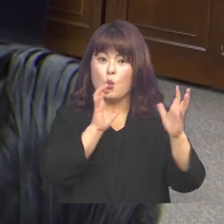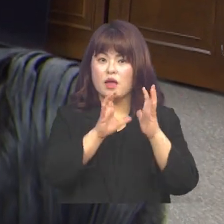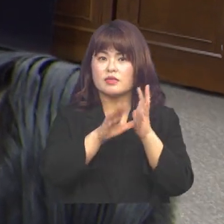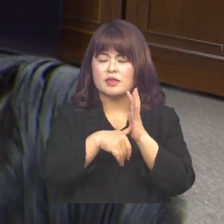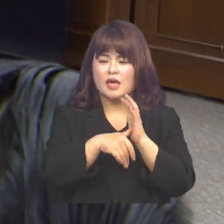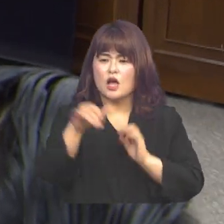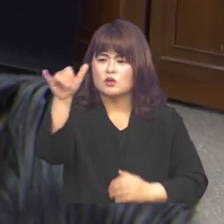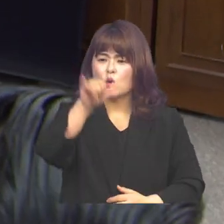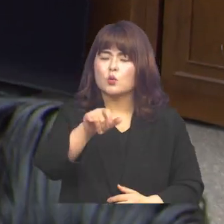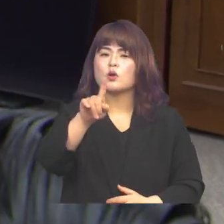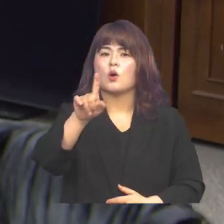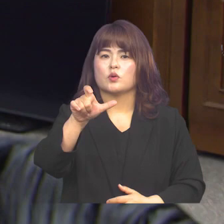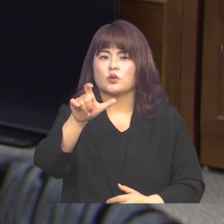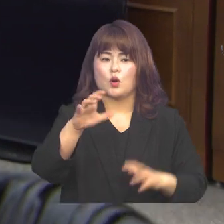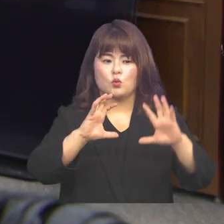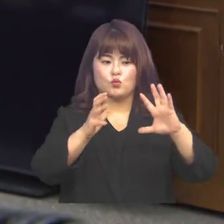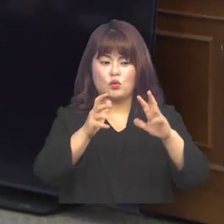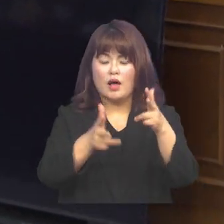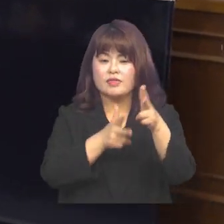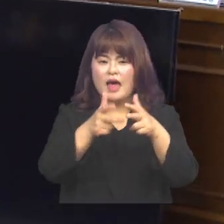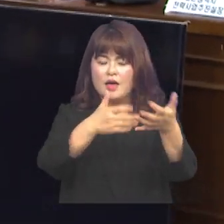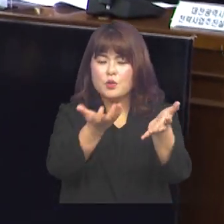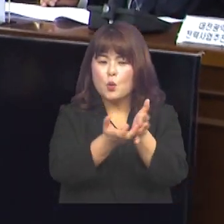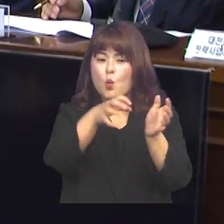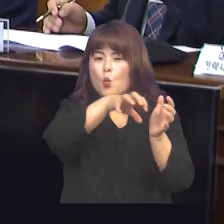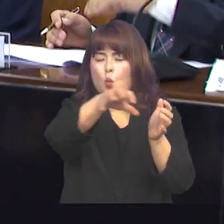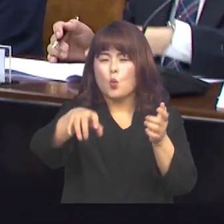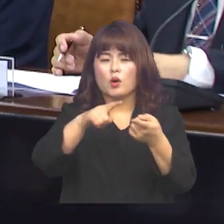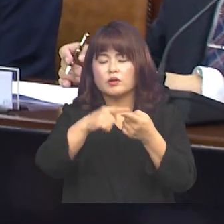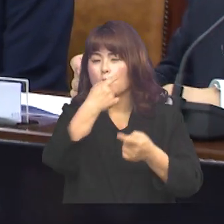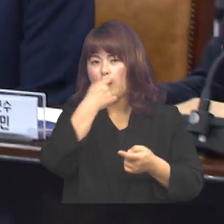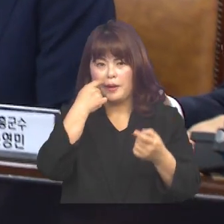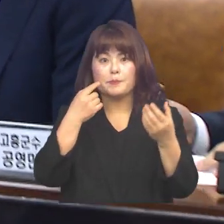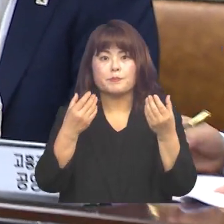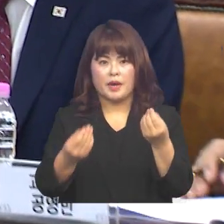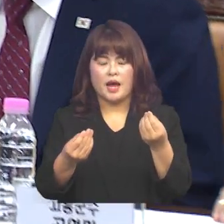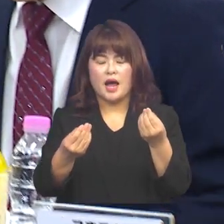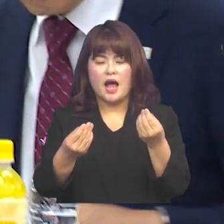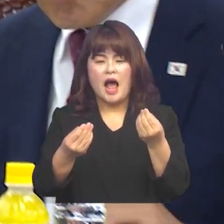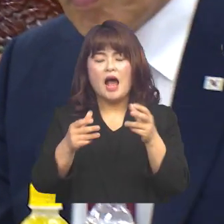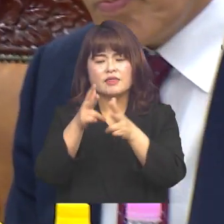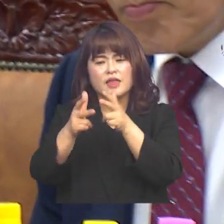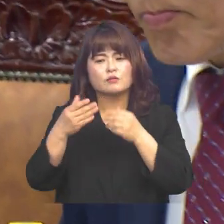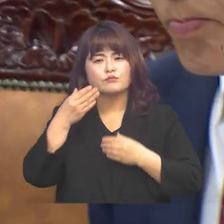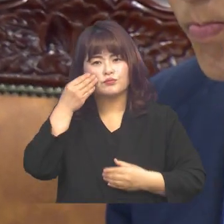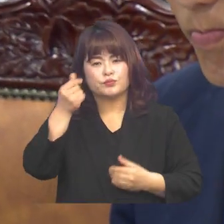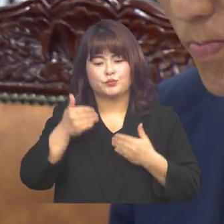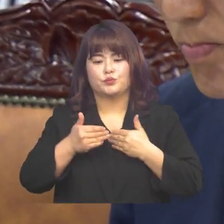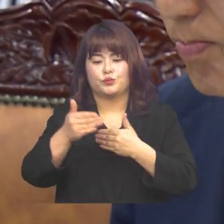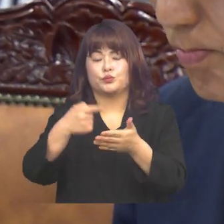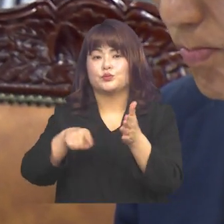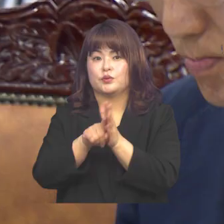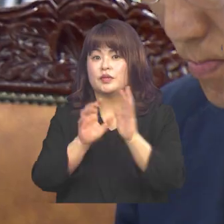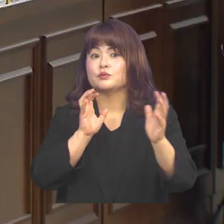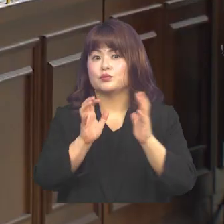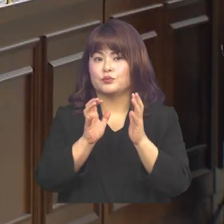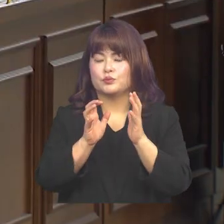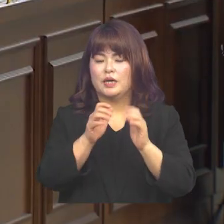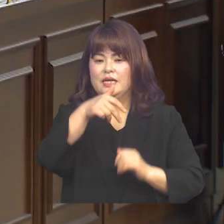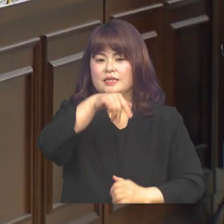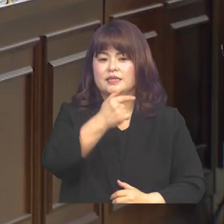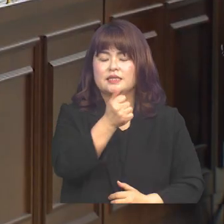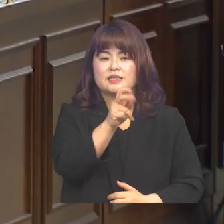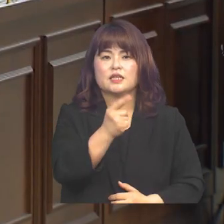이날 회의는 전국 15곳 국가산업단지 후보지의 상황을 점검하고 사업의 원활한 진행을 논의하기